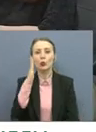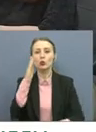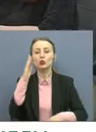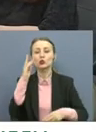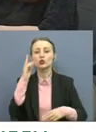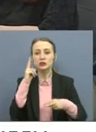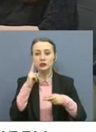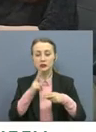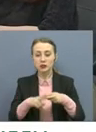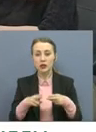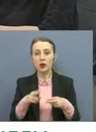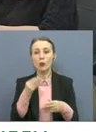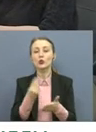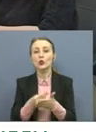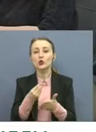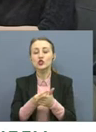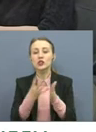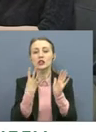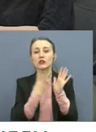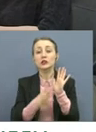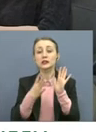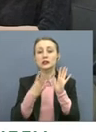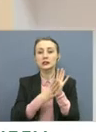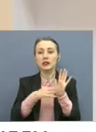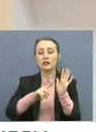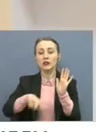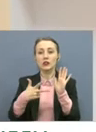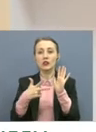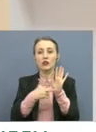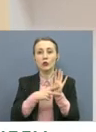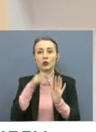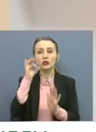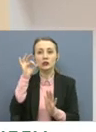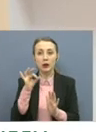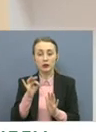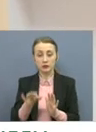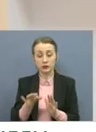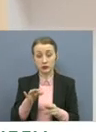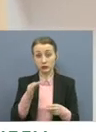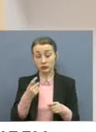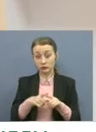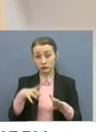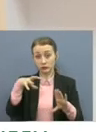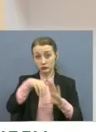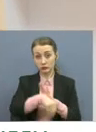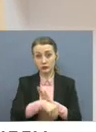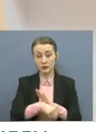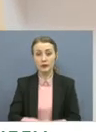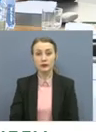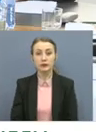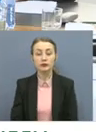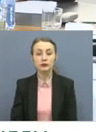қосылған, 5-6 миллиард теңге инвестиция құюға мүмкіндік беретін бірнеше жобаны қолға алып жатқандығын айтты. Сондай-ақ ауданға бөлінген